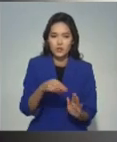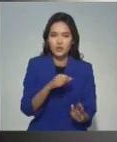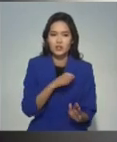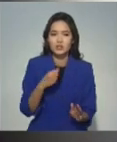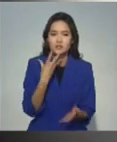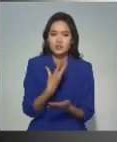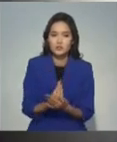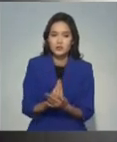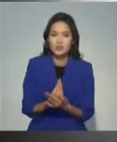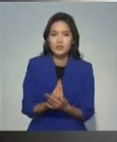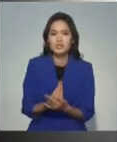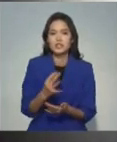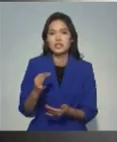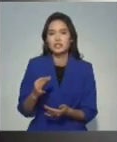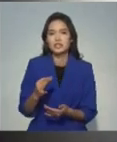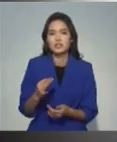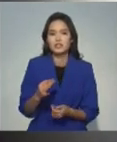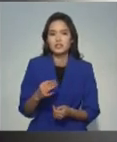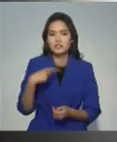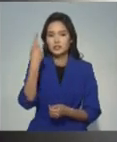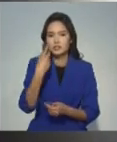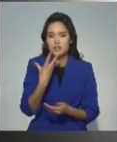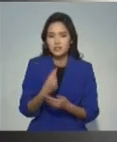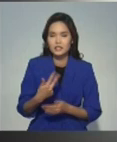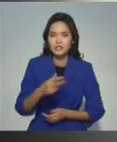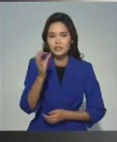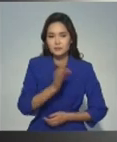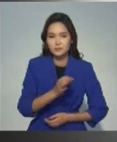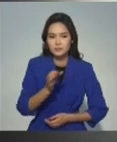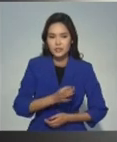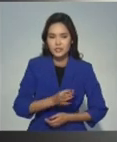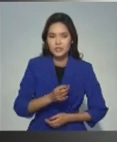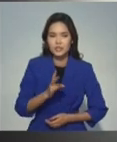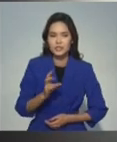партийные списки, и мы не менее 30% будем